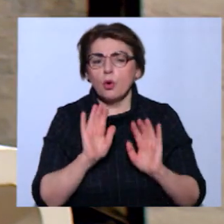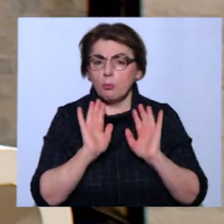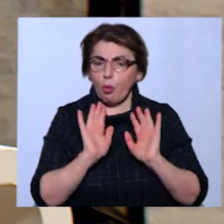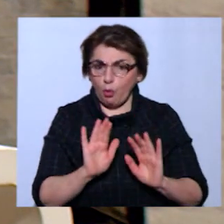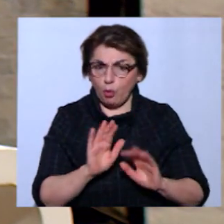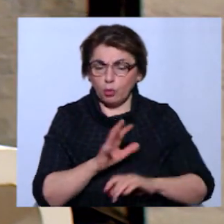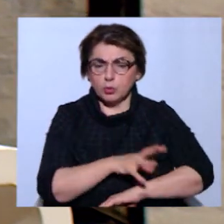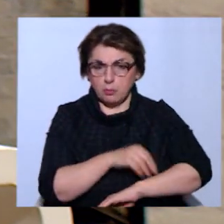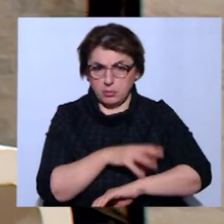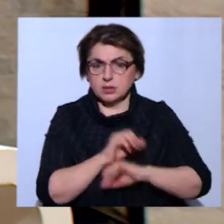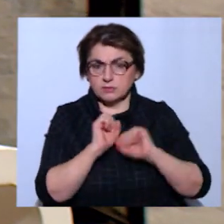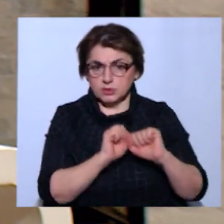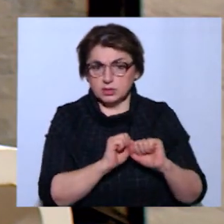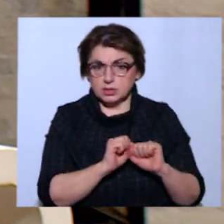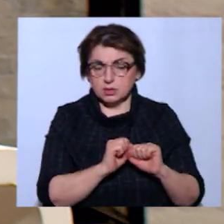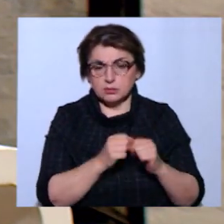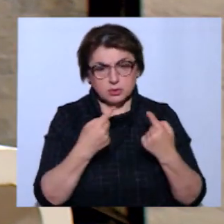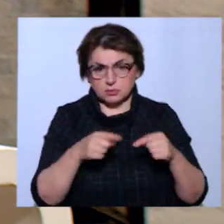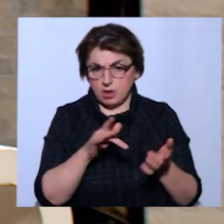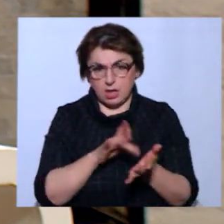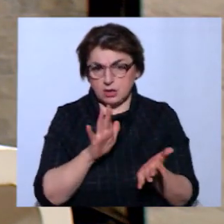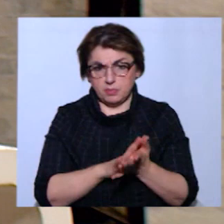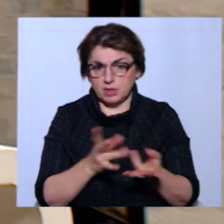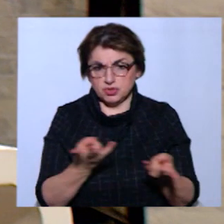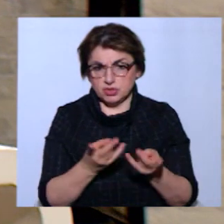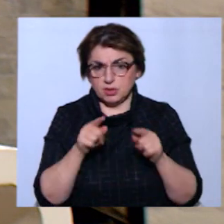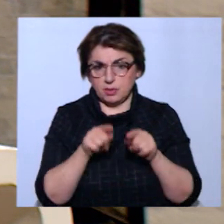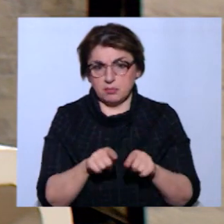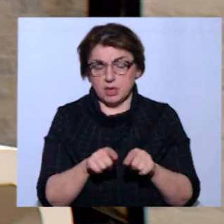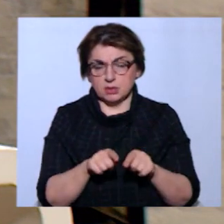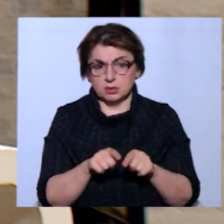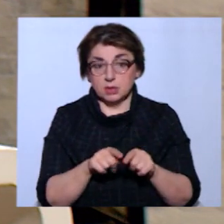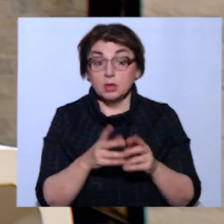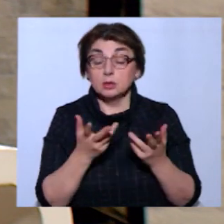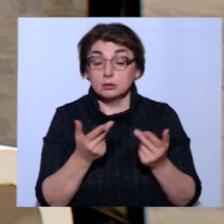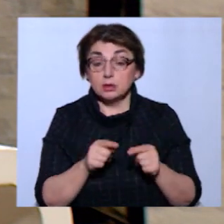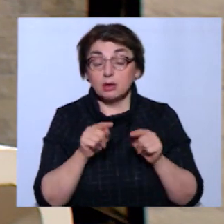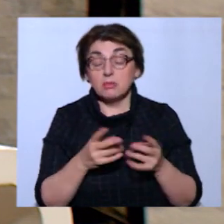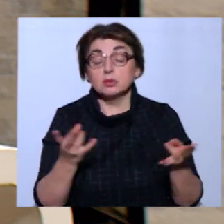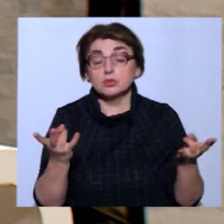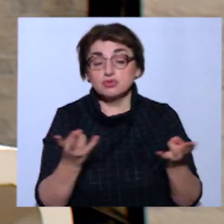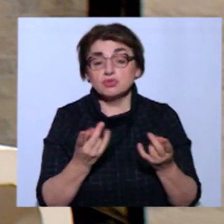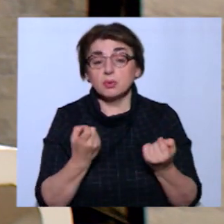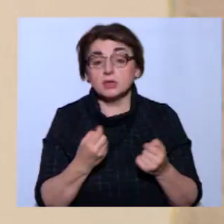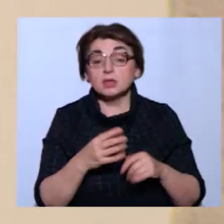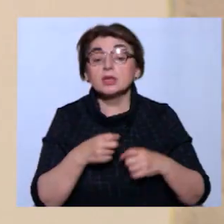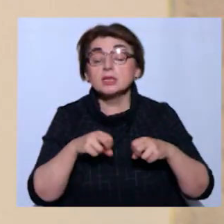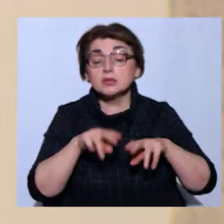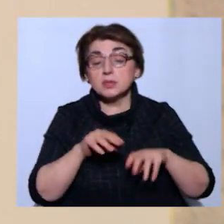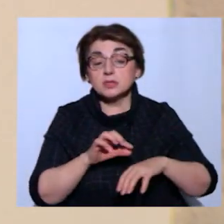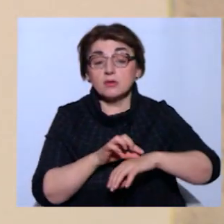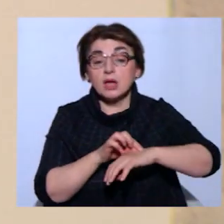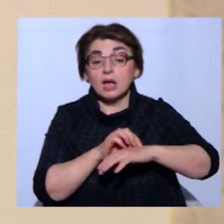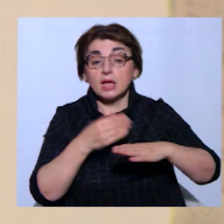ბეწვი იცავს ცხოველებს სიცივისაგან? სხვა არაფერი სჭირდებათ მათ? მათ სიცივისაგან კიდევ იცავთ კანქვეშ